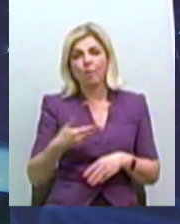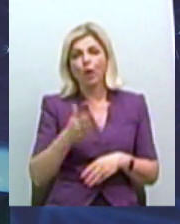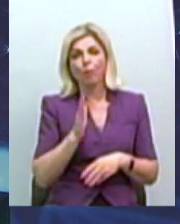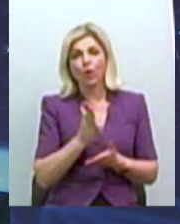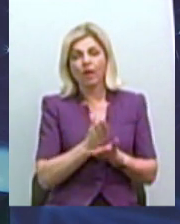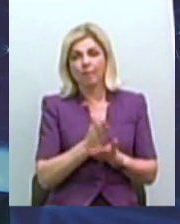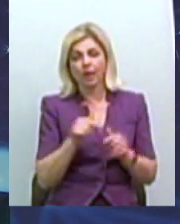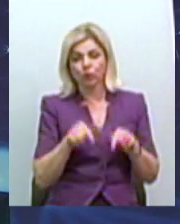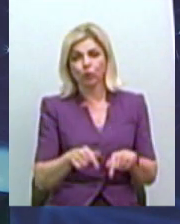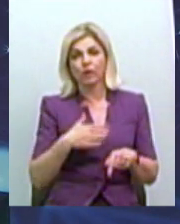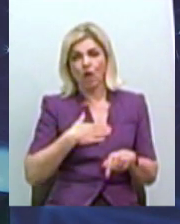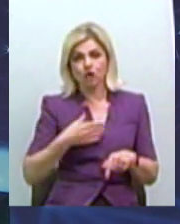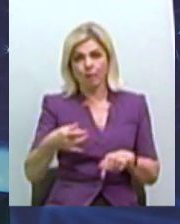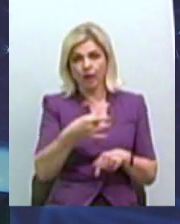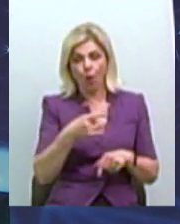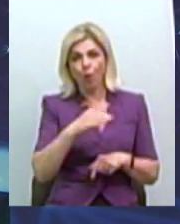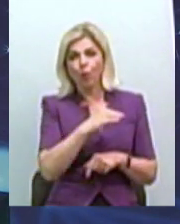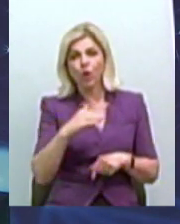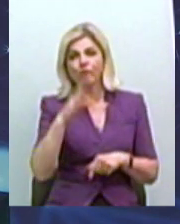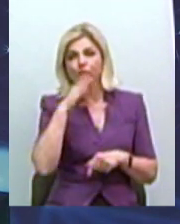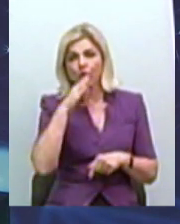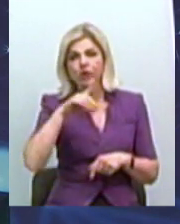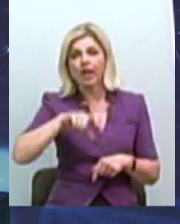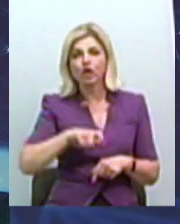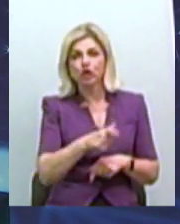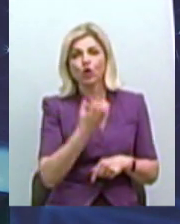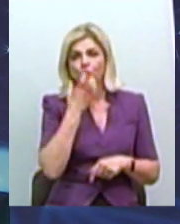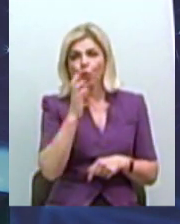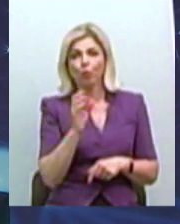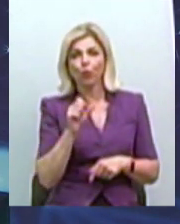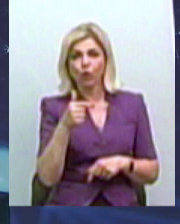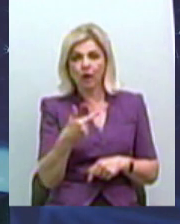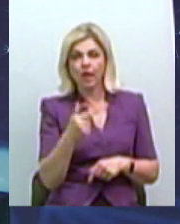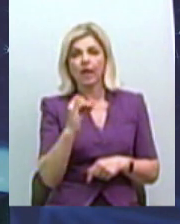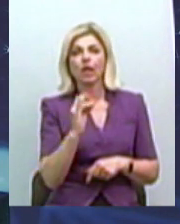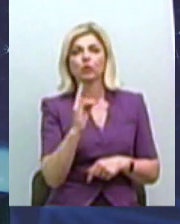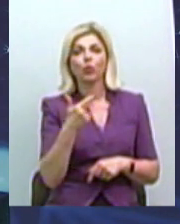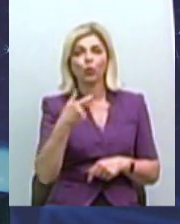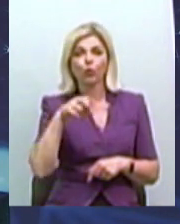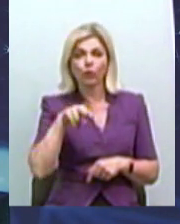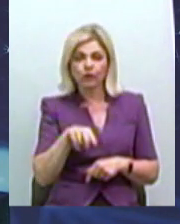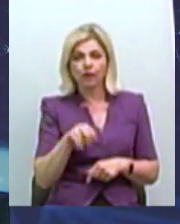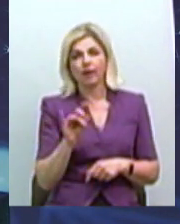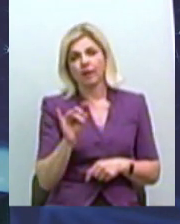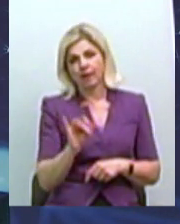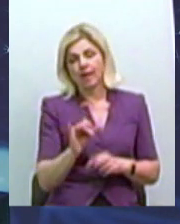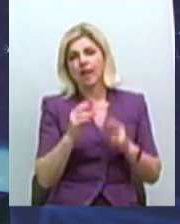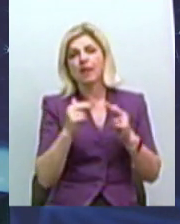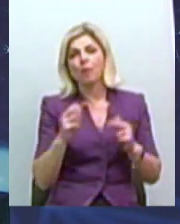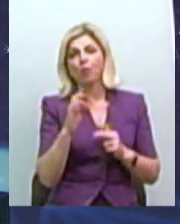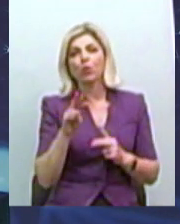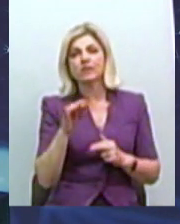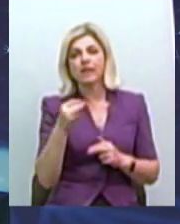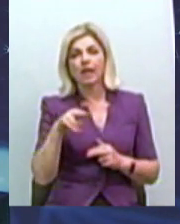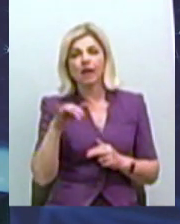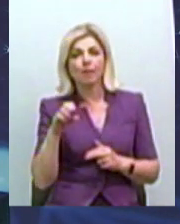здесь, в нашем регионе, уровень воды, речка Южный Буг, Ингул, соответственно, и вот Днепробузский лиман,